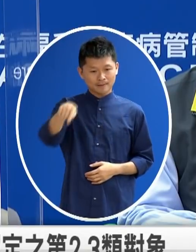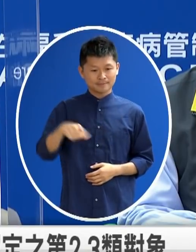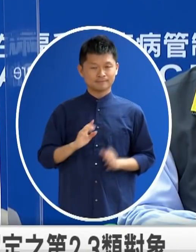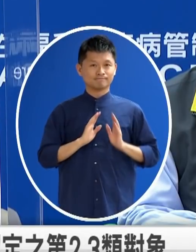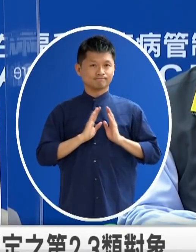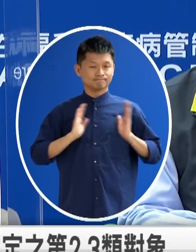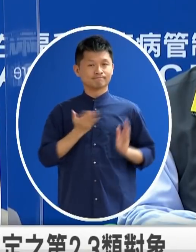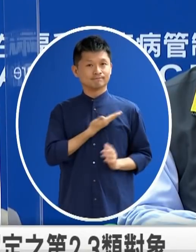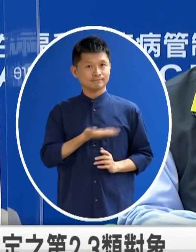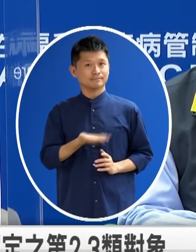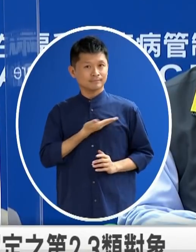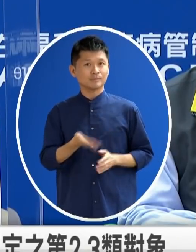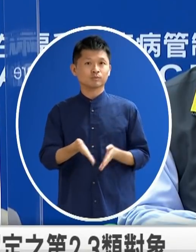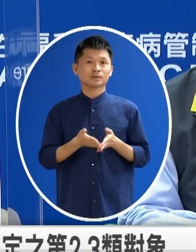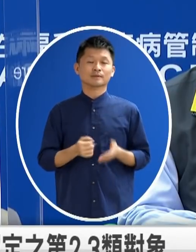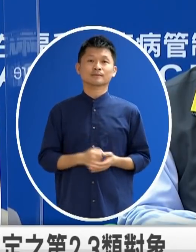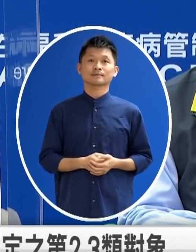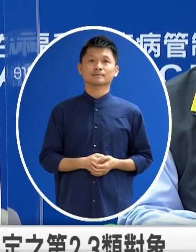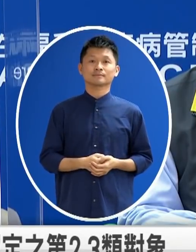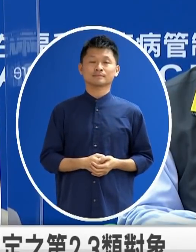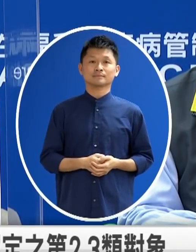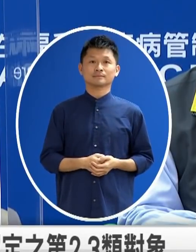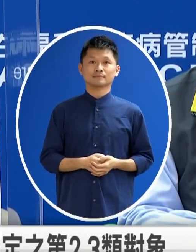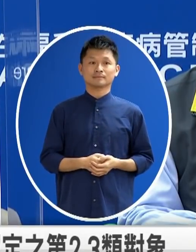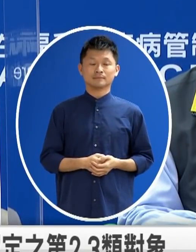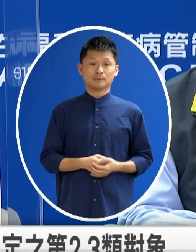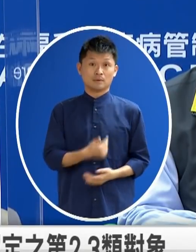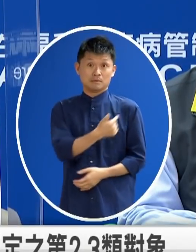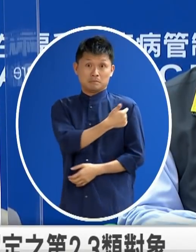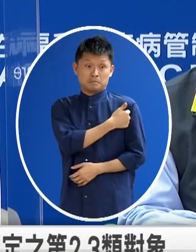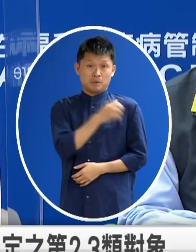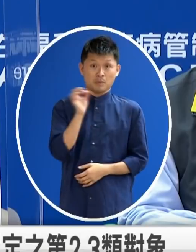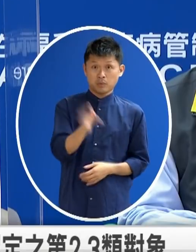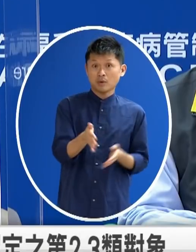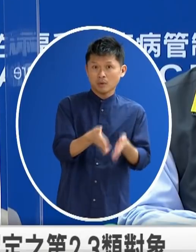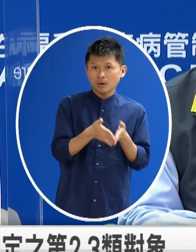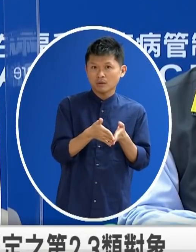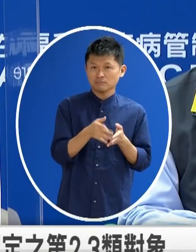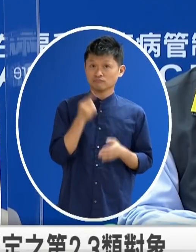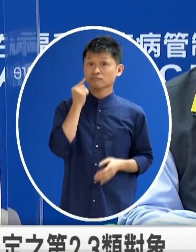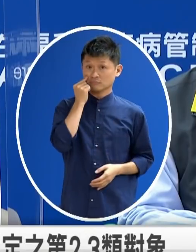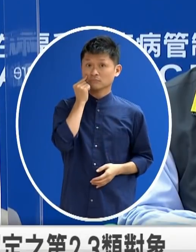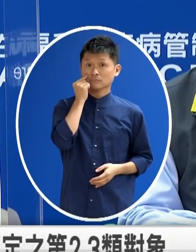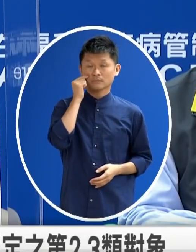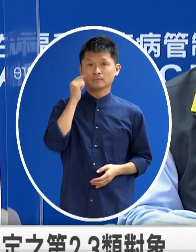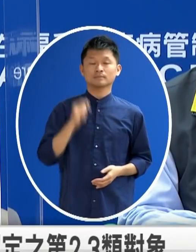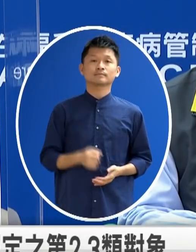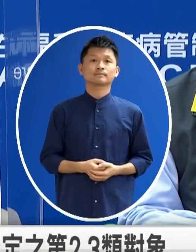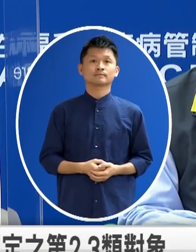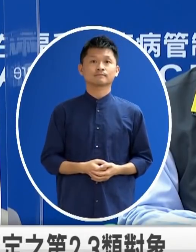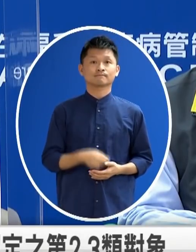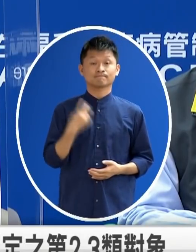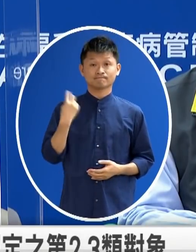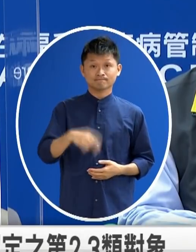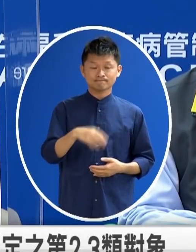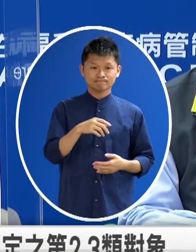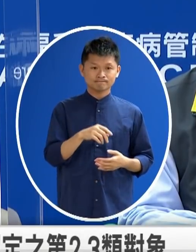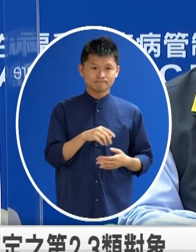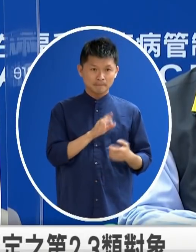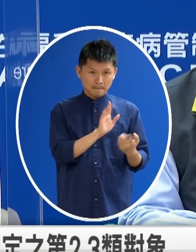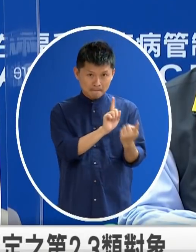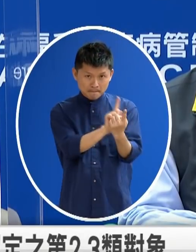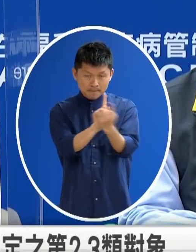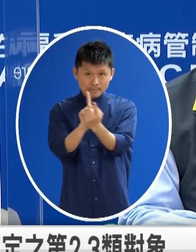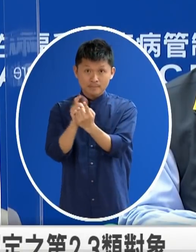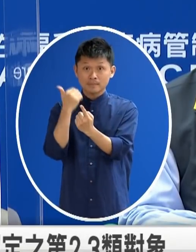解了哈，因为整体必然要这么快的一个施打也是一件不容易的事情，因为在这里面他面对